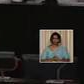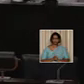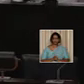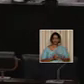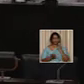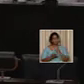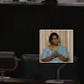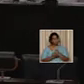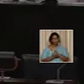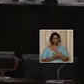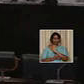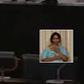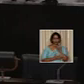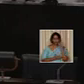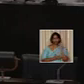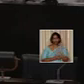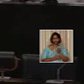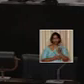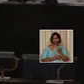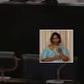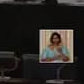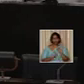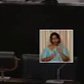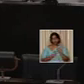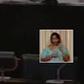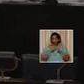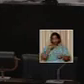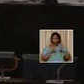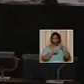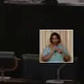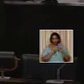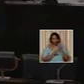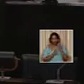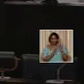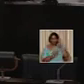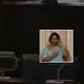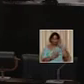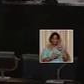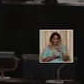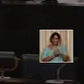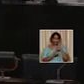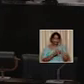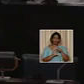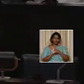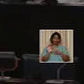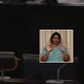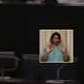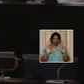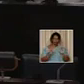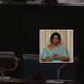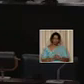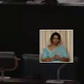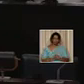बैंकोट पुलवांकमति नोने मुदल वेलंद उच्चावचने वीमो पुरोकतने कर मम्मद बैंकोक नीति और